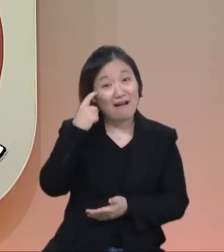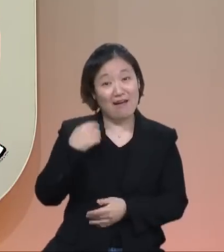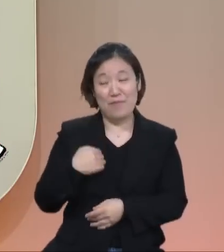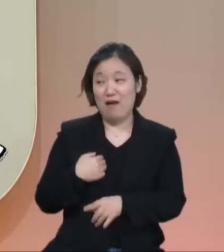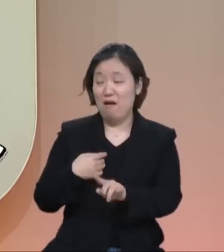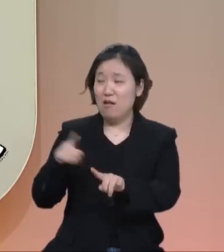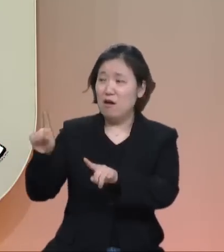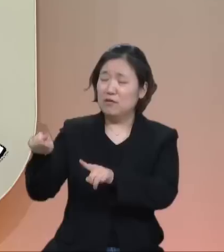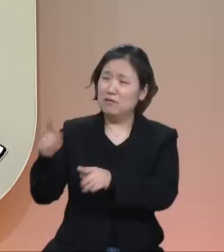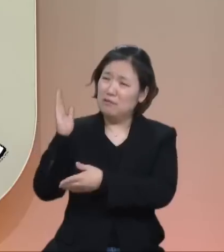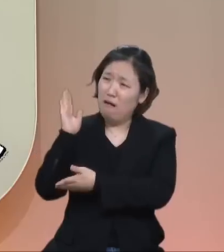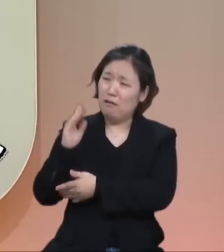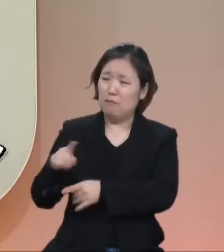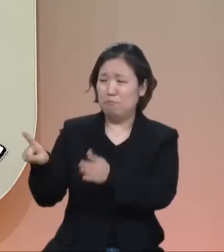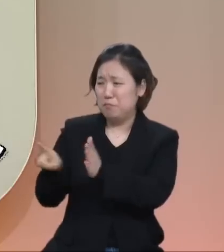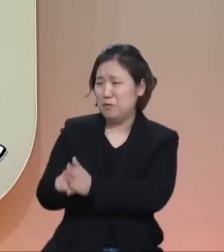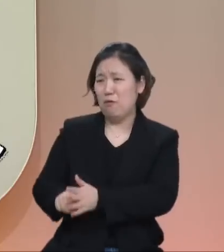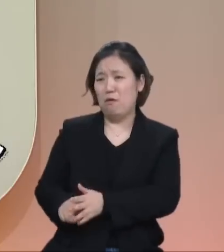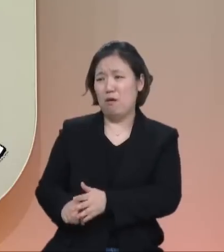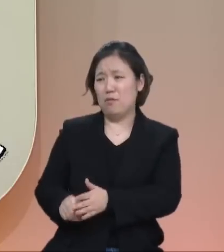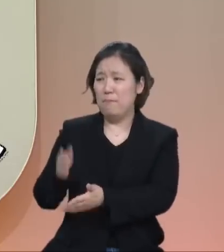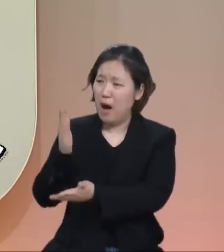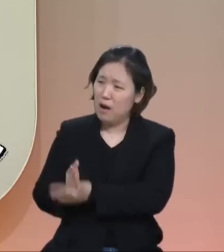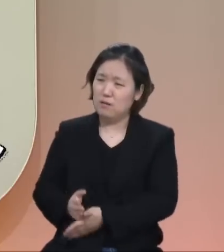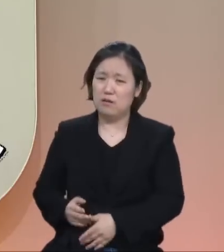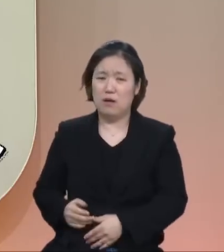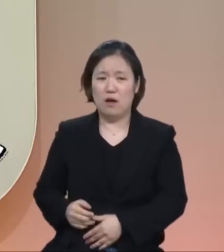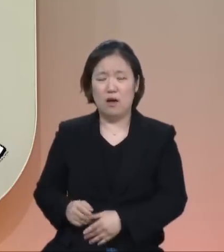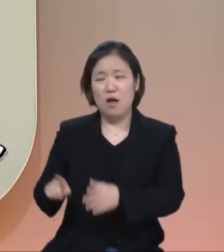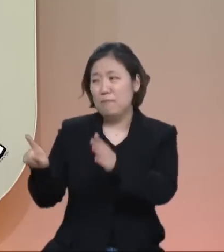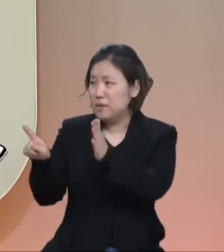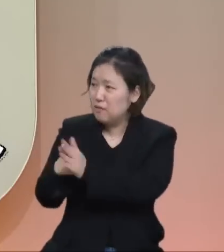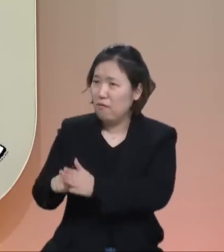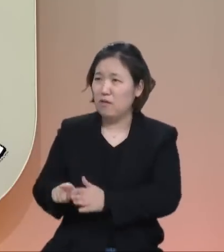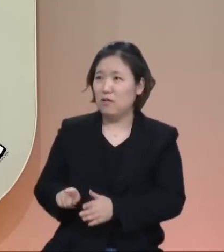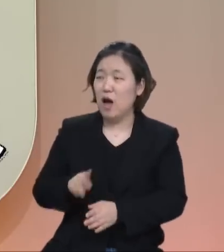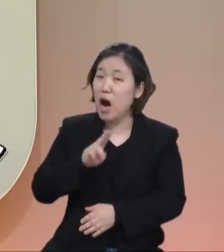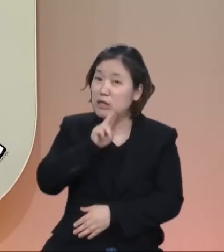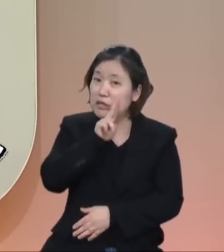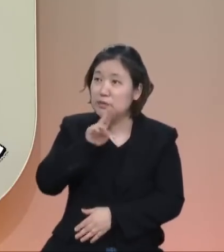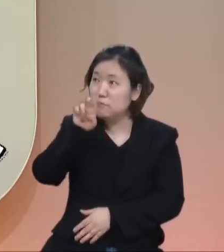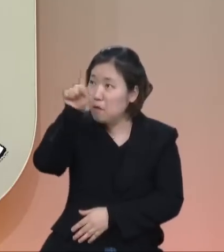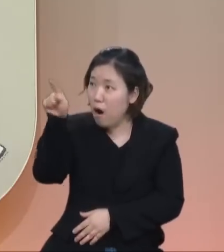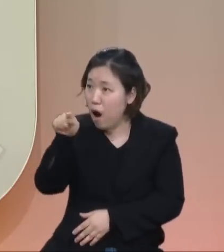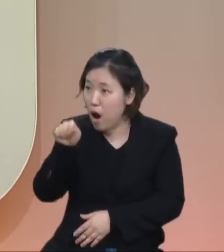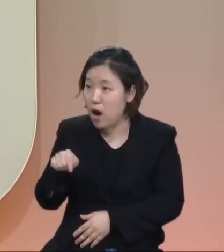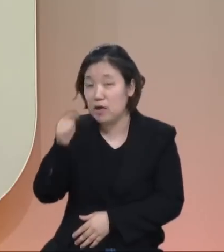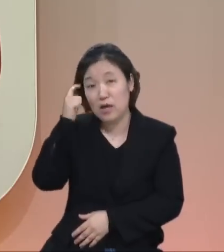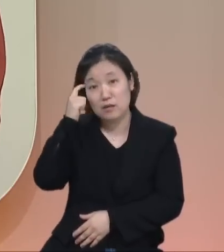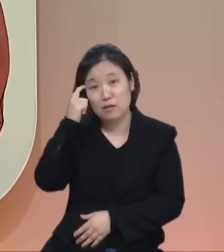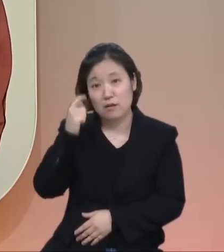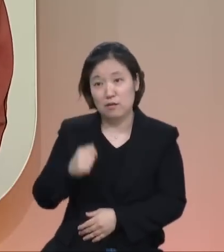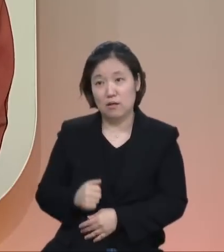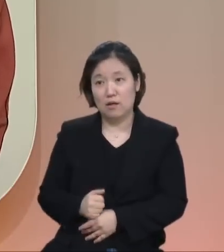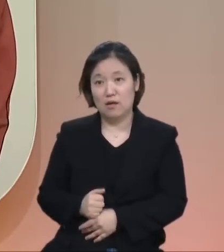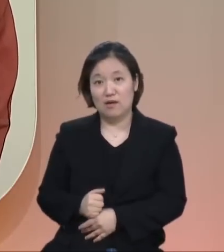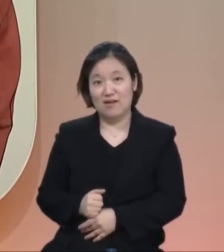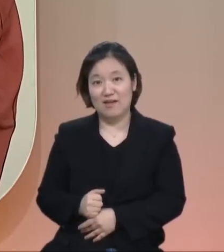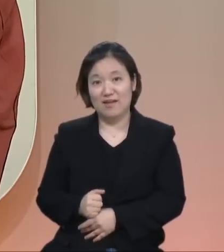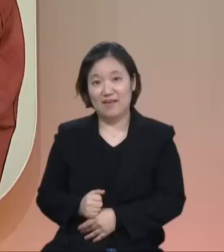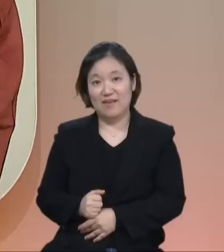믿어야 되나 말아야 되나 믿어야 되나 말아야 되나 다